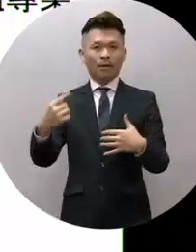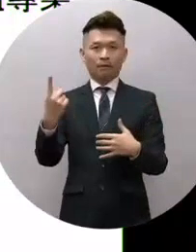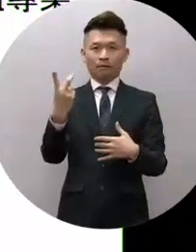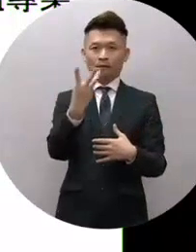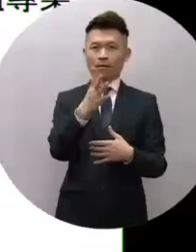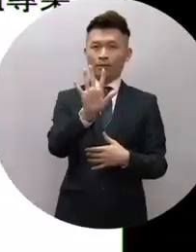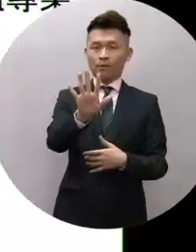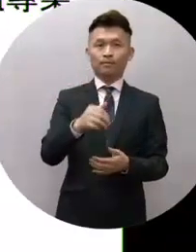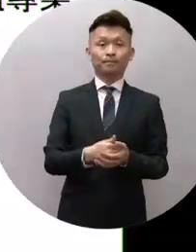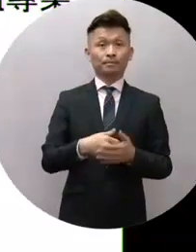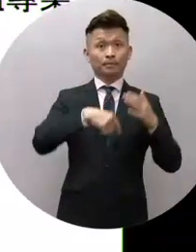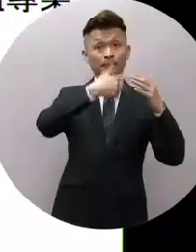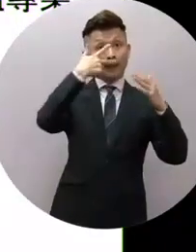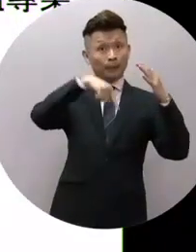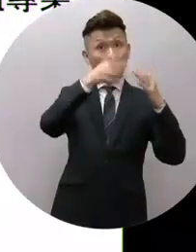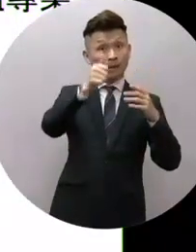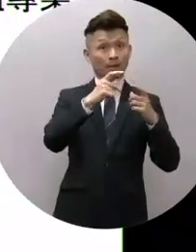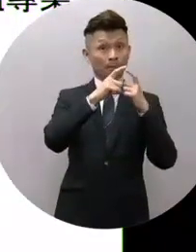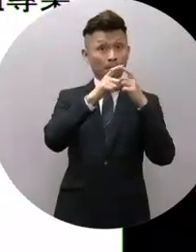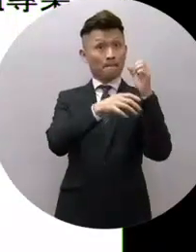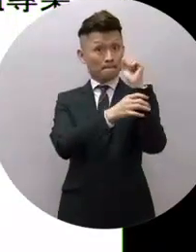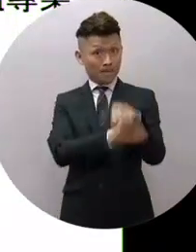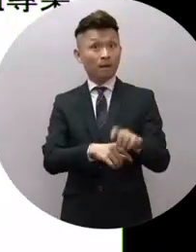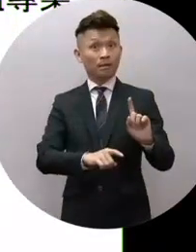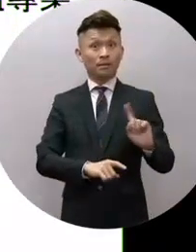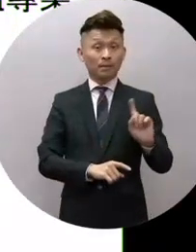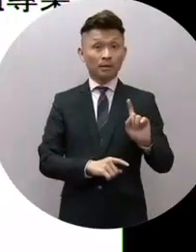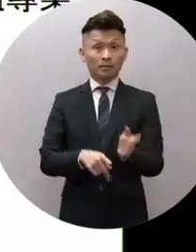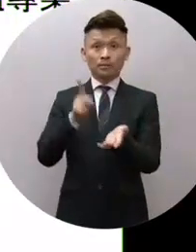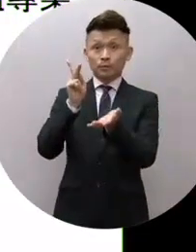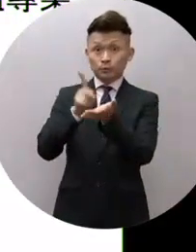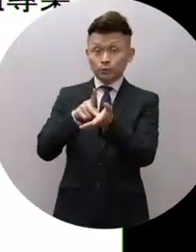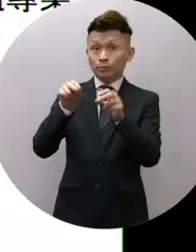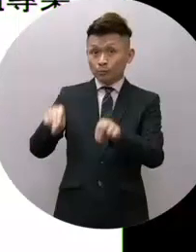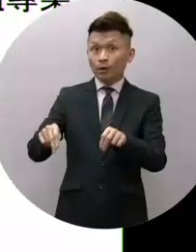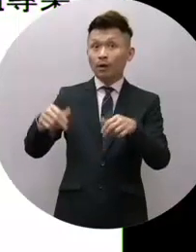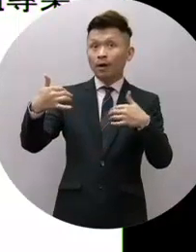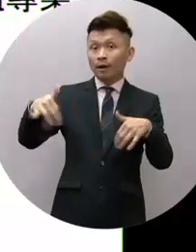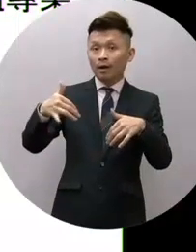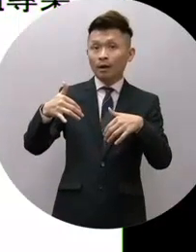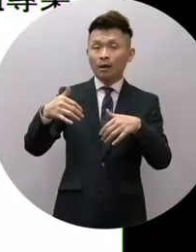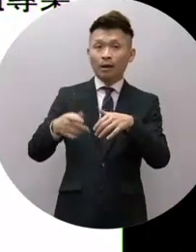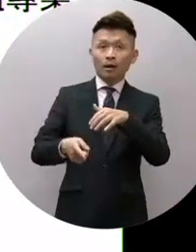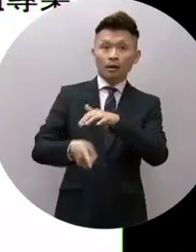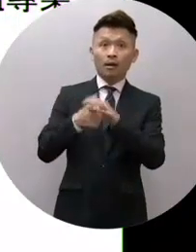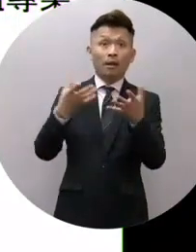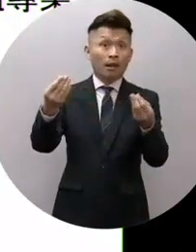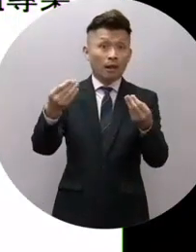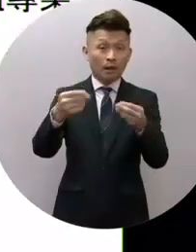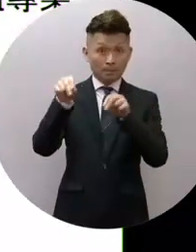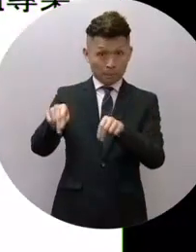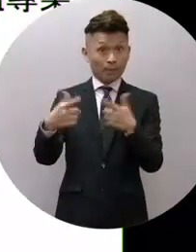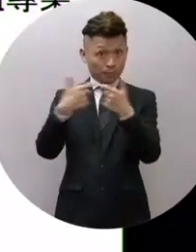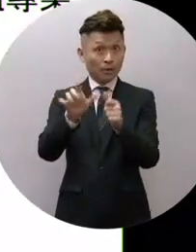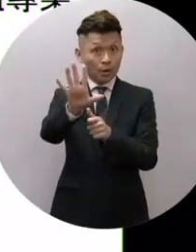长赖院长承诺我的就是，如果在还没有完成承租的契约不违法的情形底下，也符合契约要继